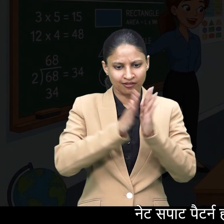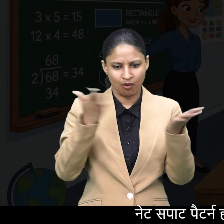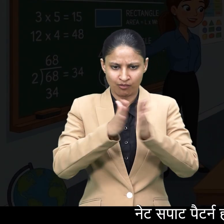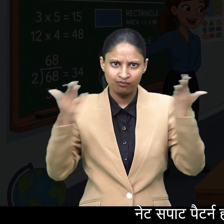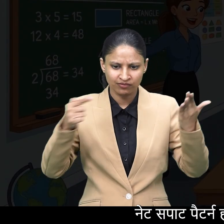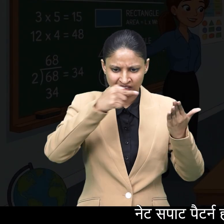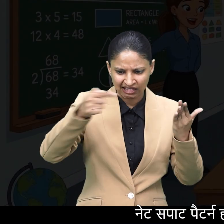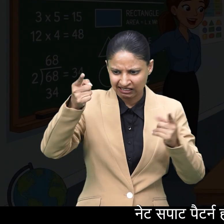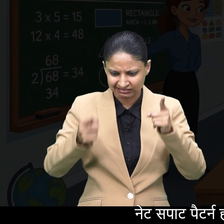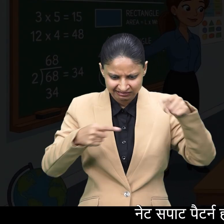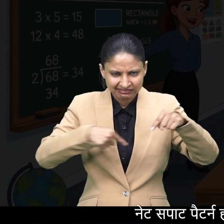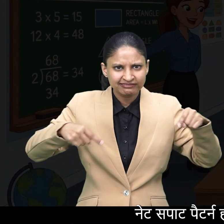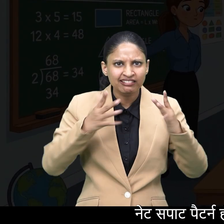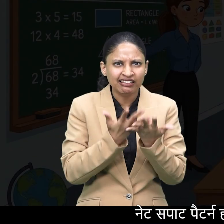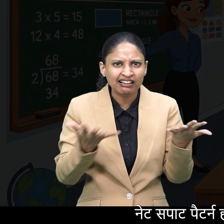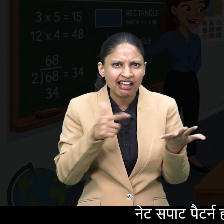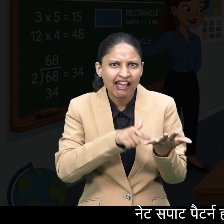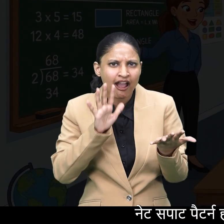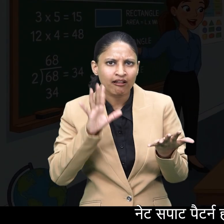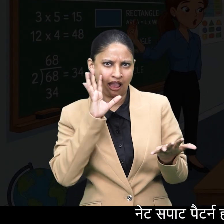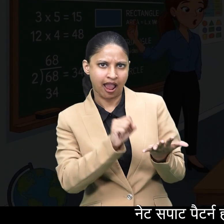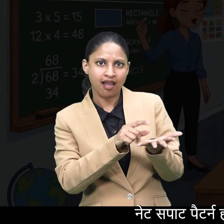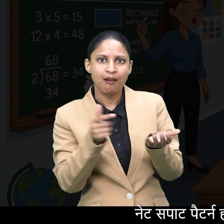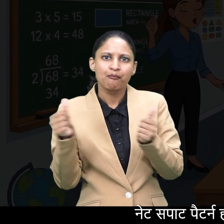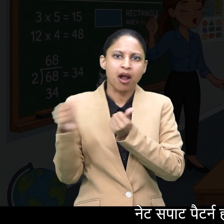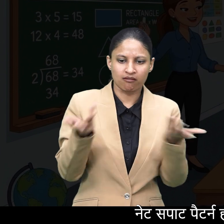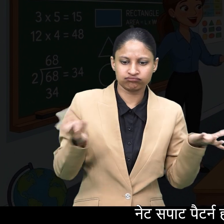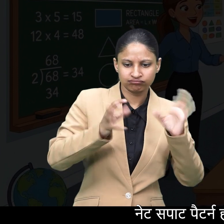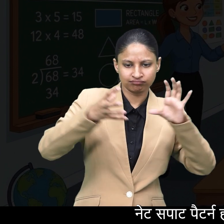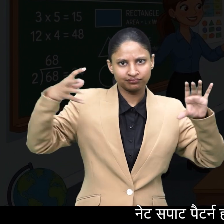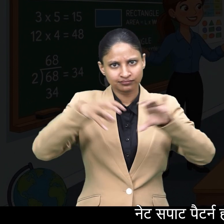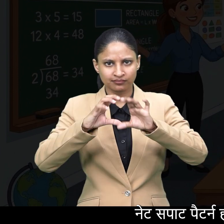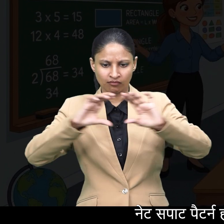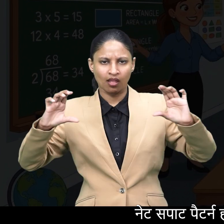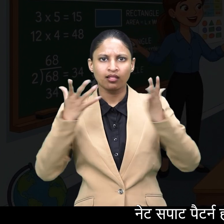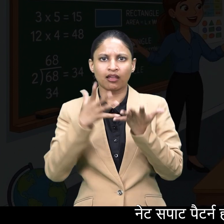नेट सपाट पैटर्न होते हैं जो वापस ठोसों में मुड़ जाते हैं।